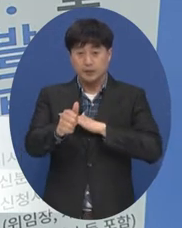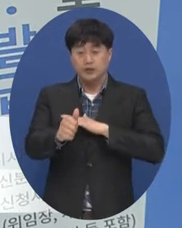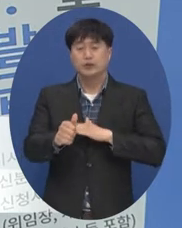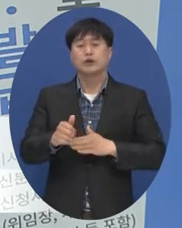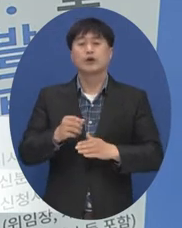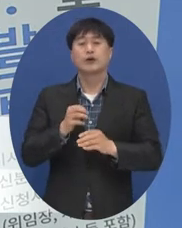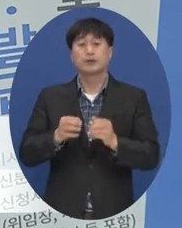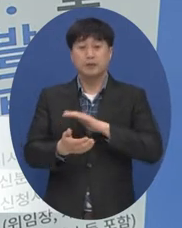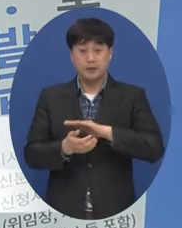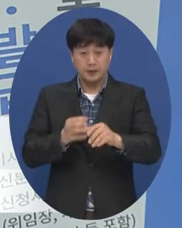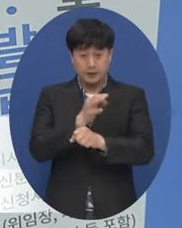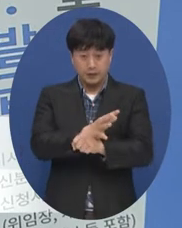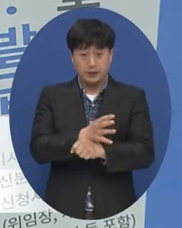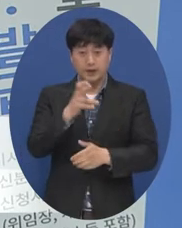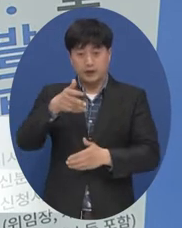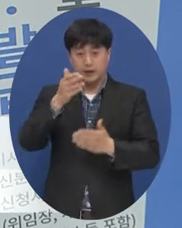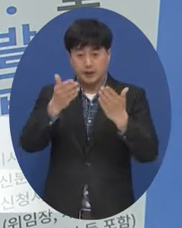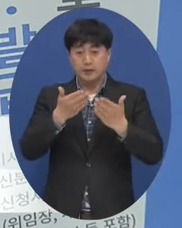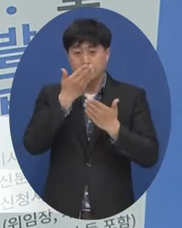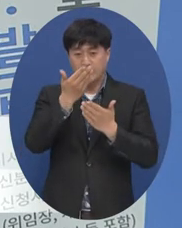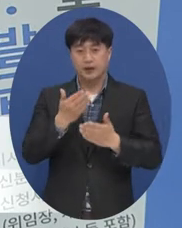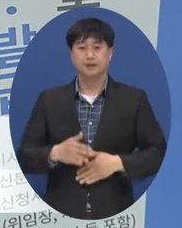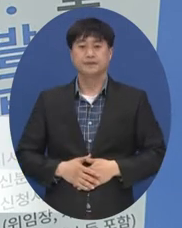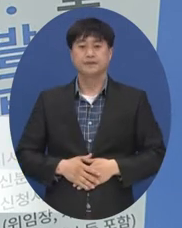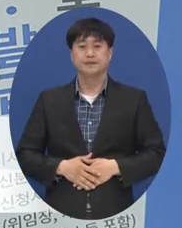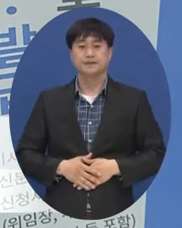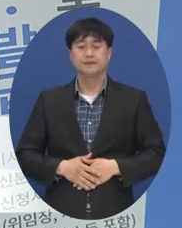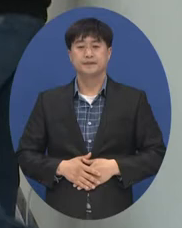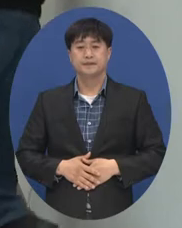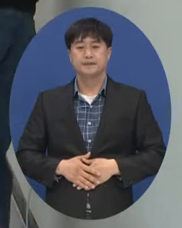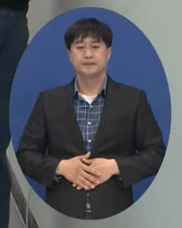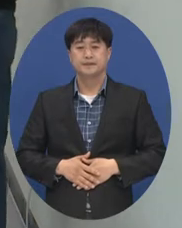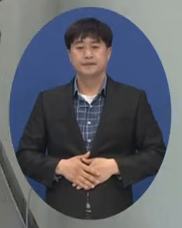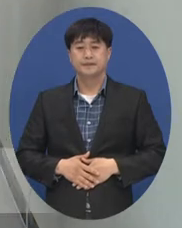바로 발급받을 수 있습니다. 최지영 기자의 보도입니다.